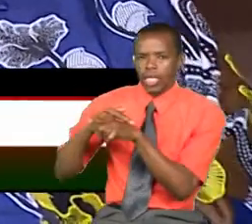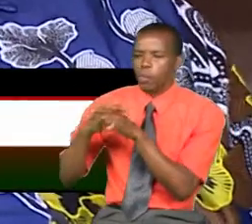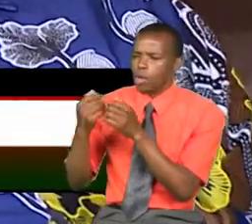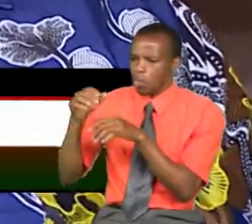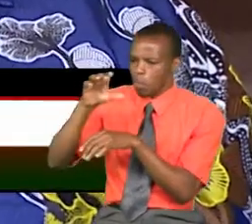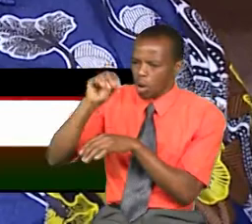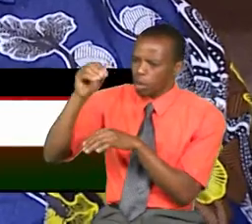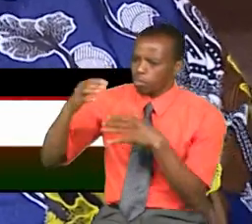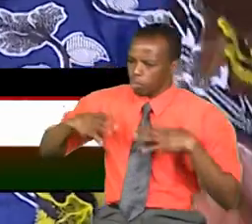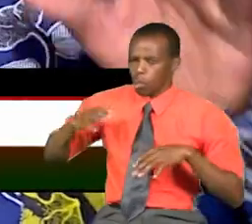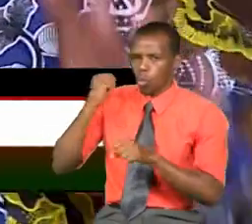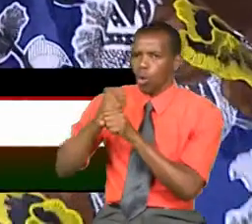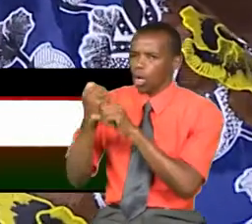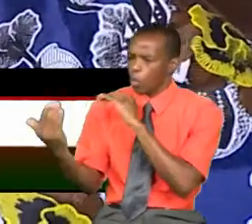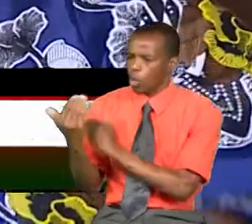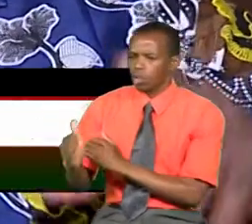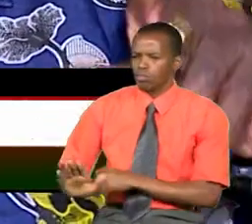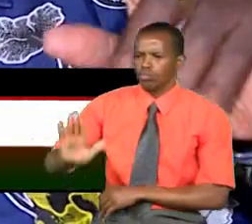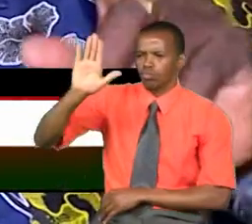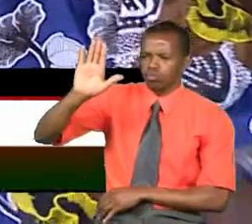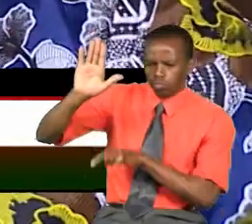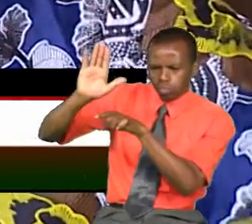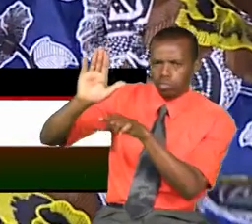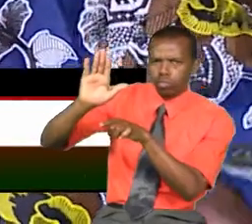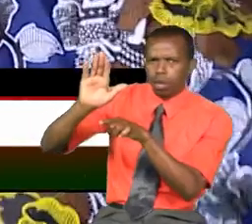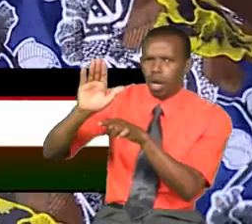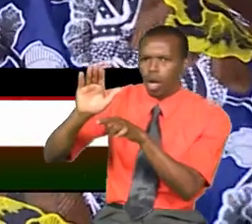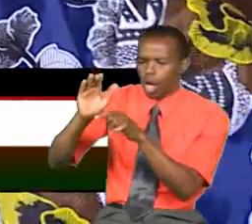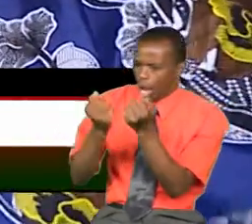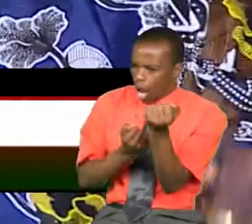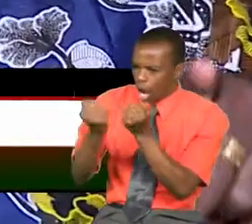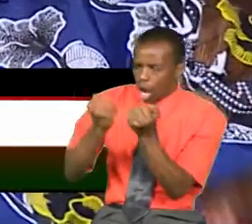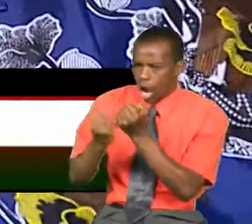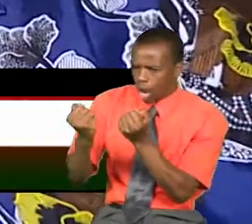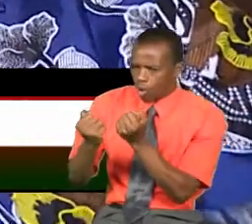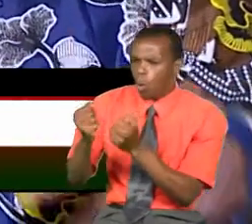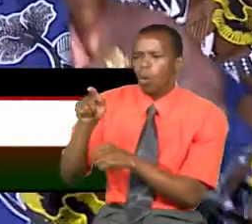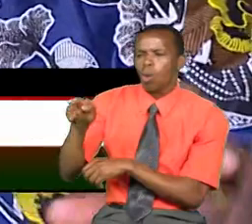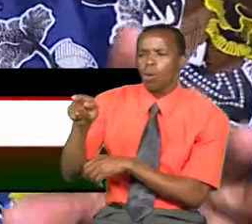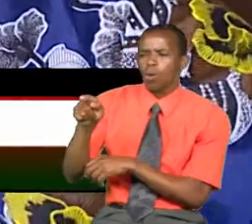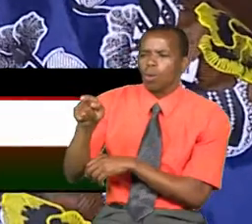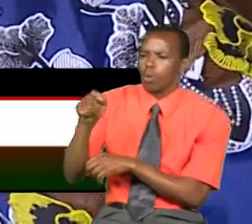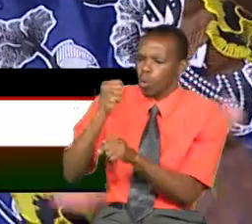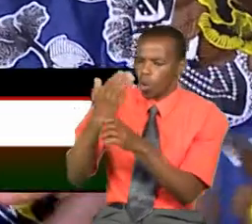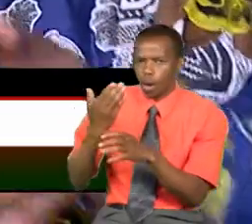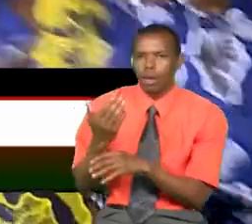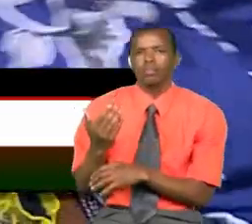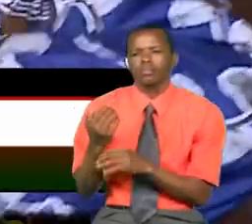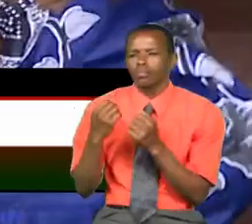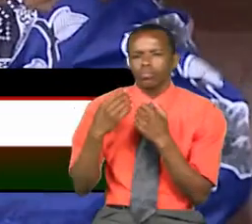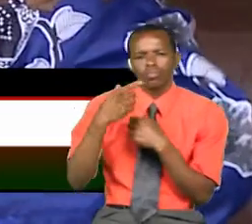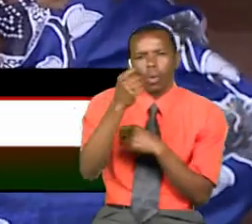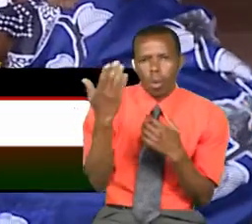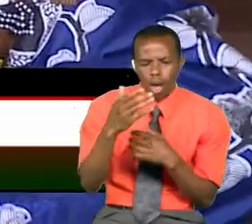asubuhi. Wakamsimamisha, wakasema wewe gari ya VOK? Akasema yes. Wewe ni nani? Wainaina. Unaenda wapi?